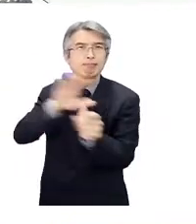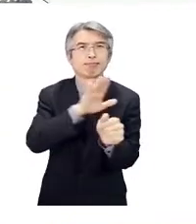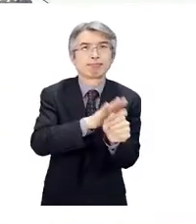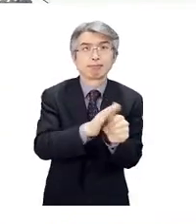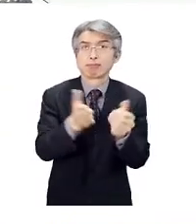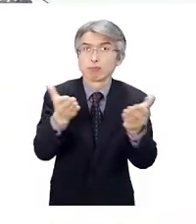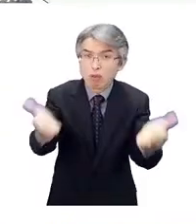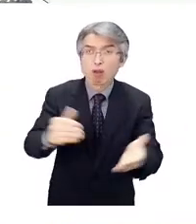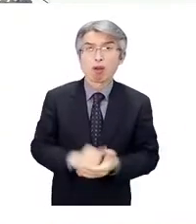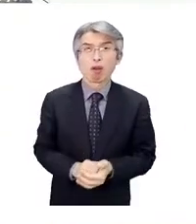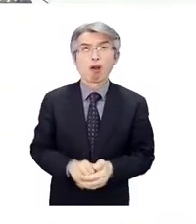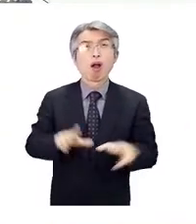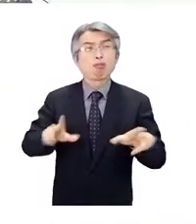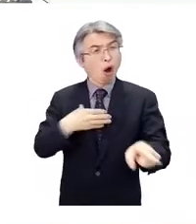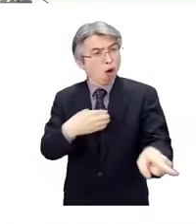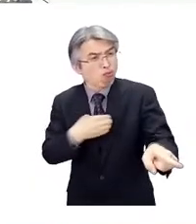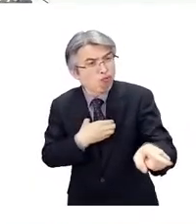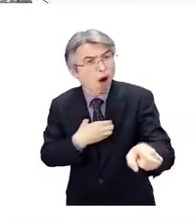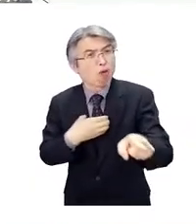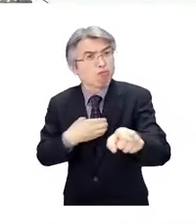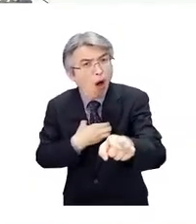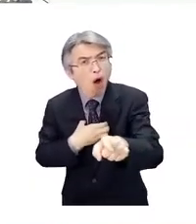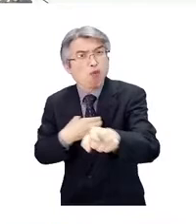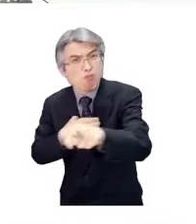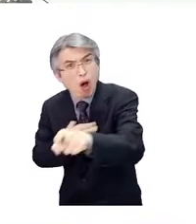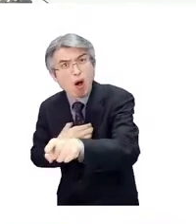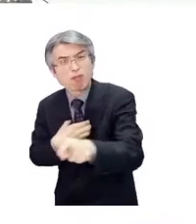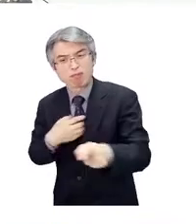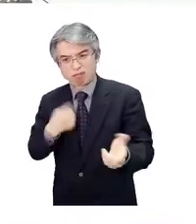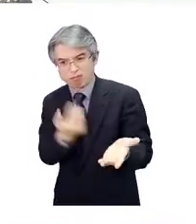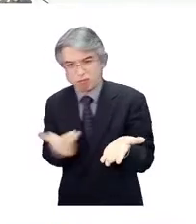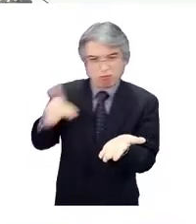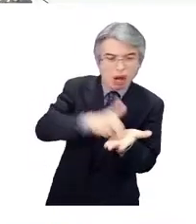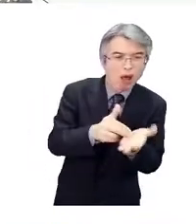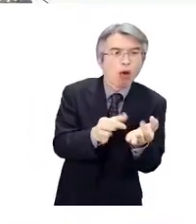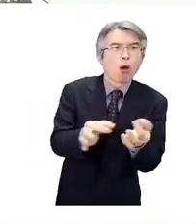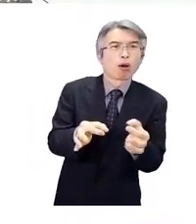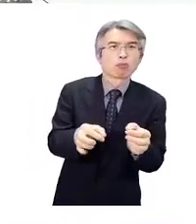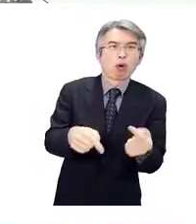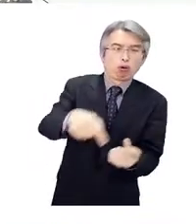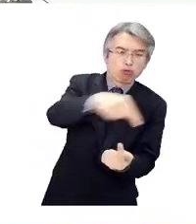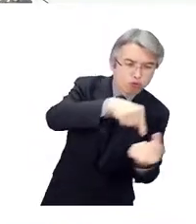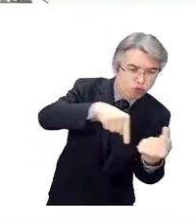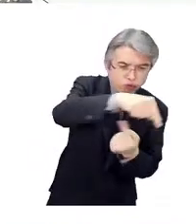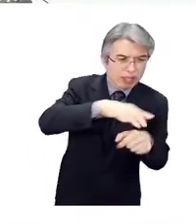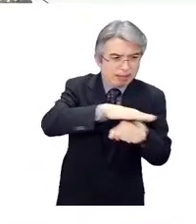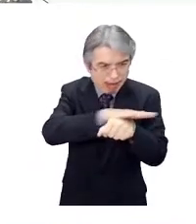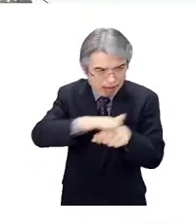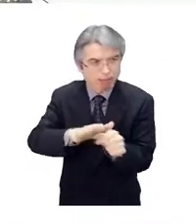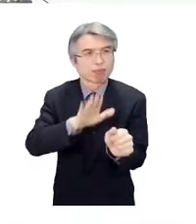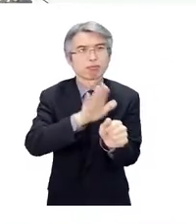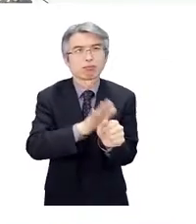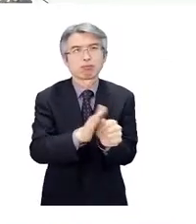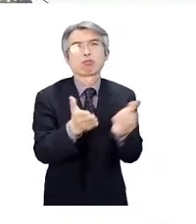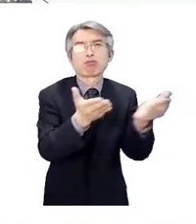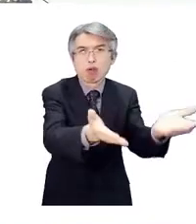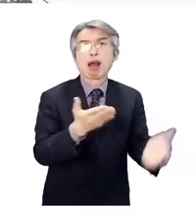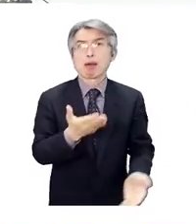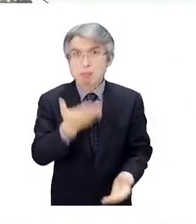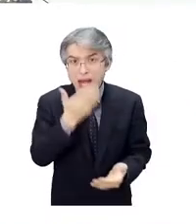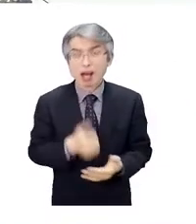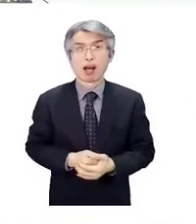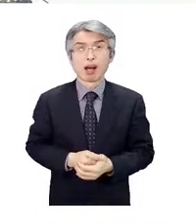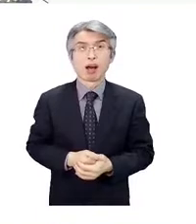위기 상황 속에서 카페들이 지속적으로 자립하여 운영을 이어나갈 수 있도록 돕기 위한 기반 또한 마련하였는데요. 그